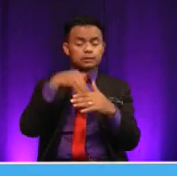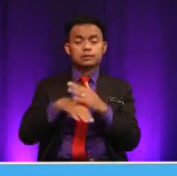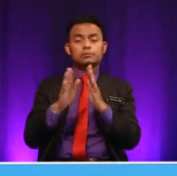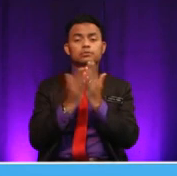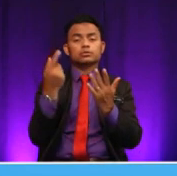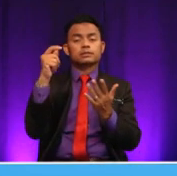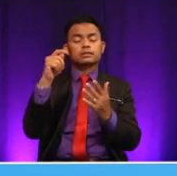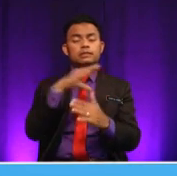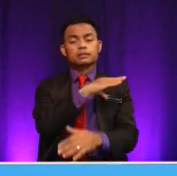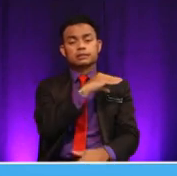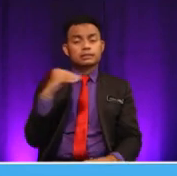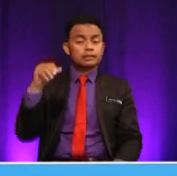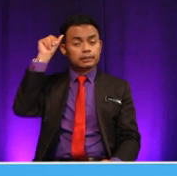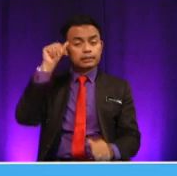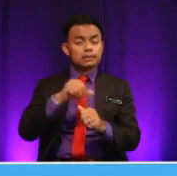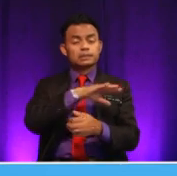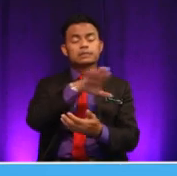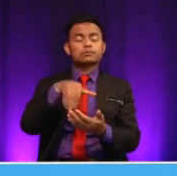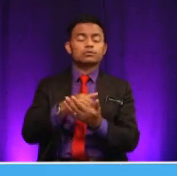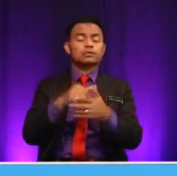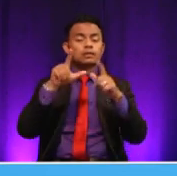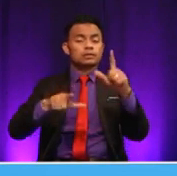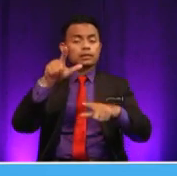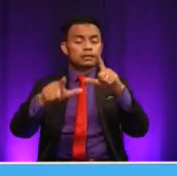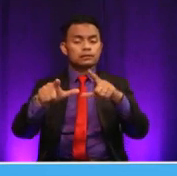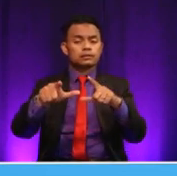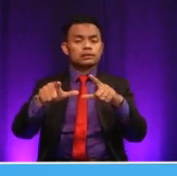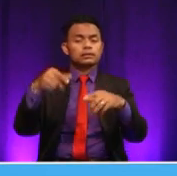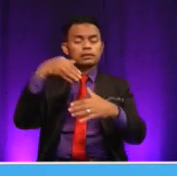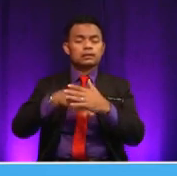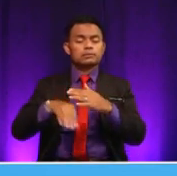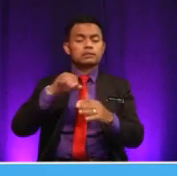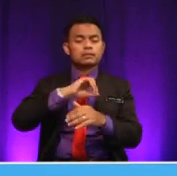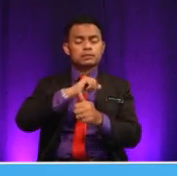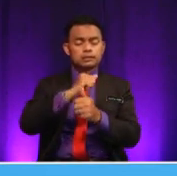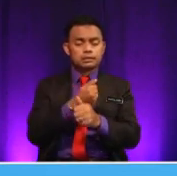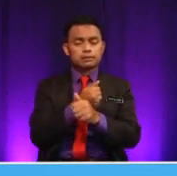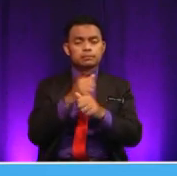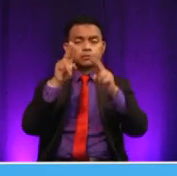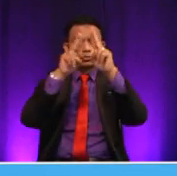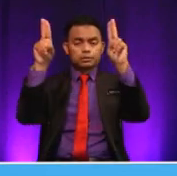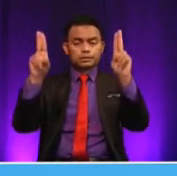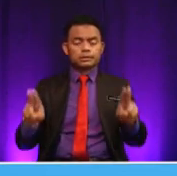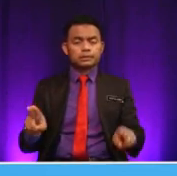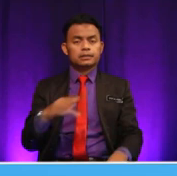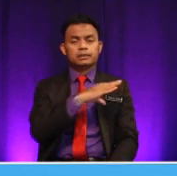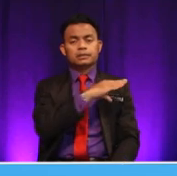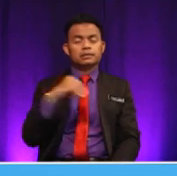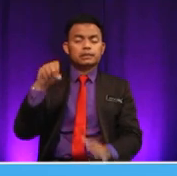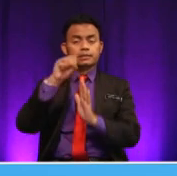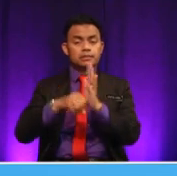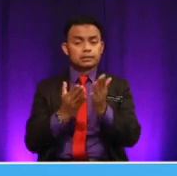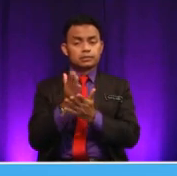Oke dan seterusnya ini adalah komponen yang terakhir dalam